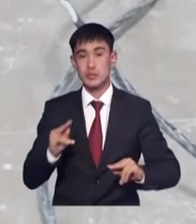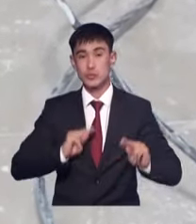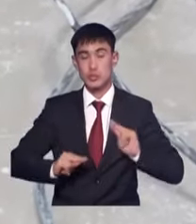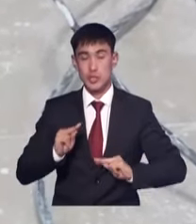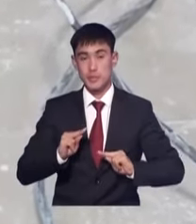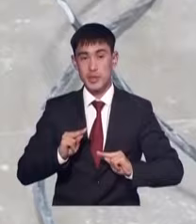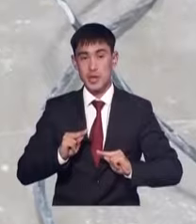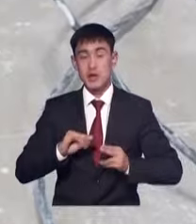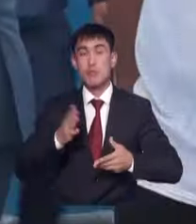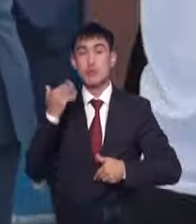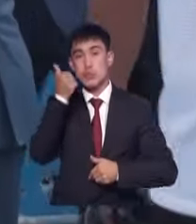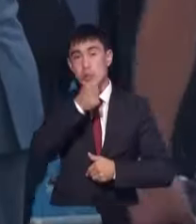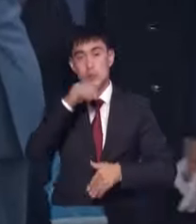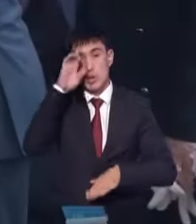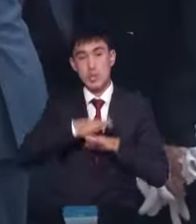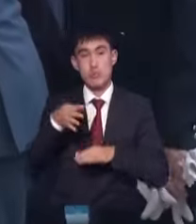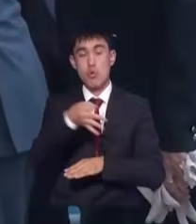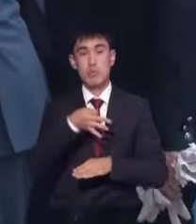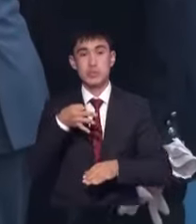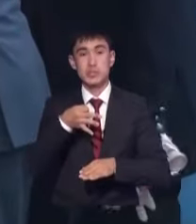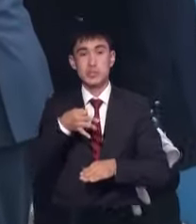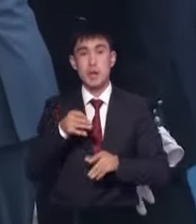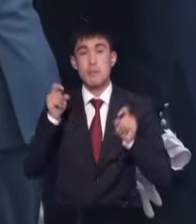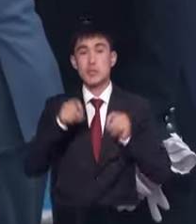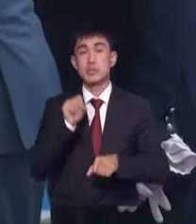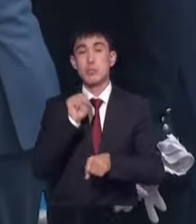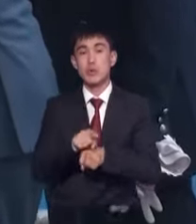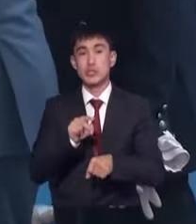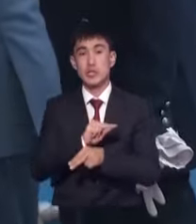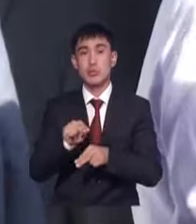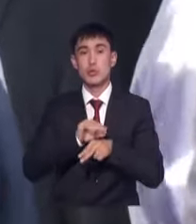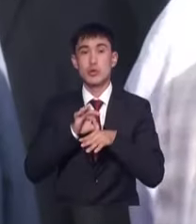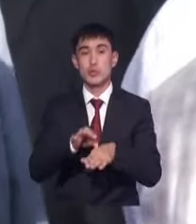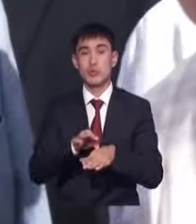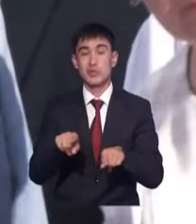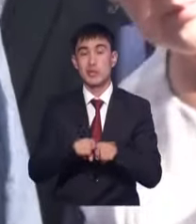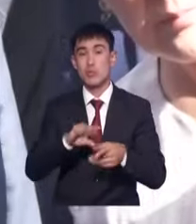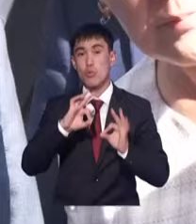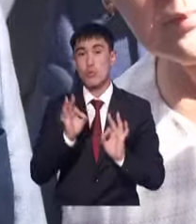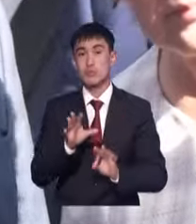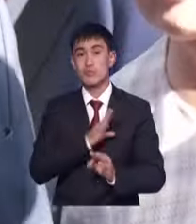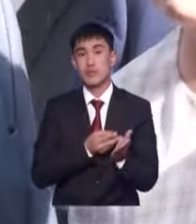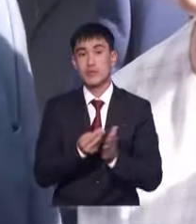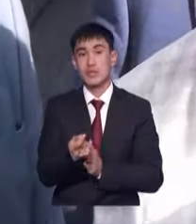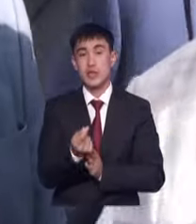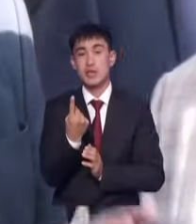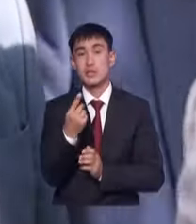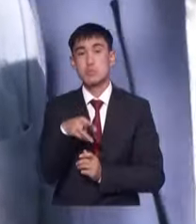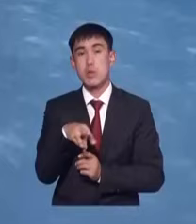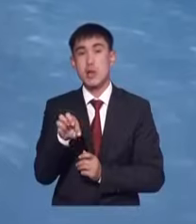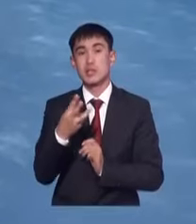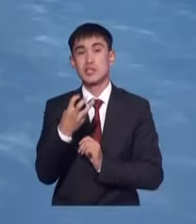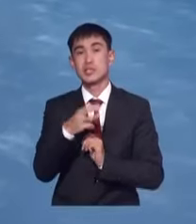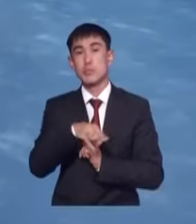Следует отметить, что в прошлом году аким области посетил и дал поручение провести капитальный ремонт. Таким образом, было выделено 1 миллиард